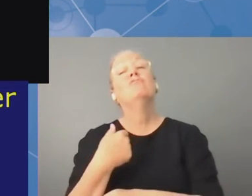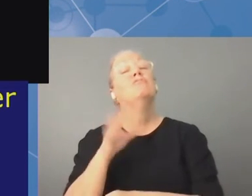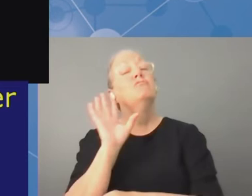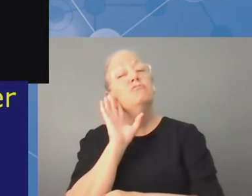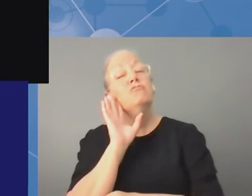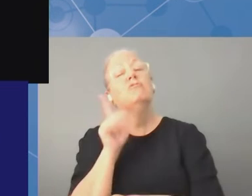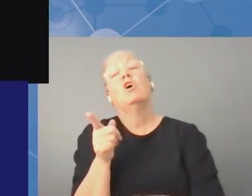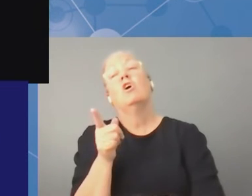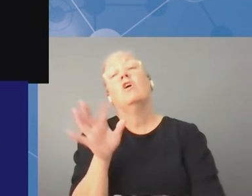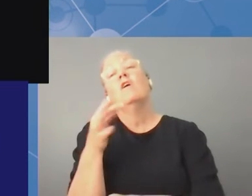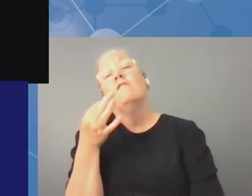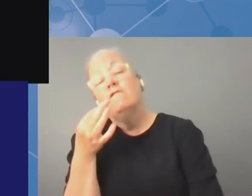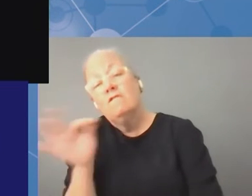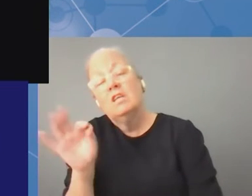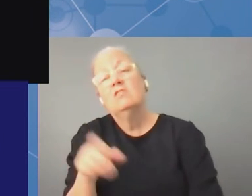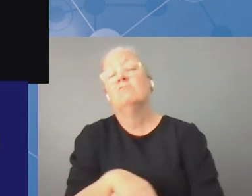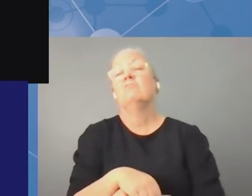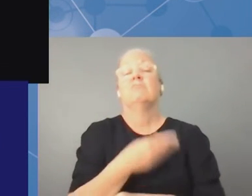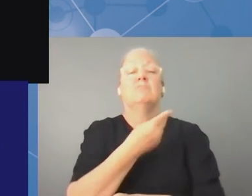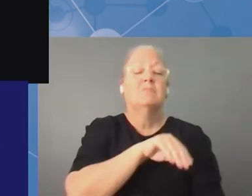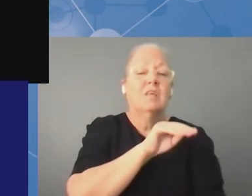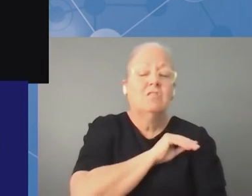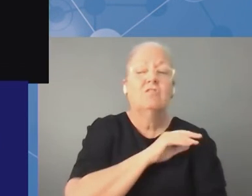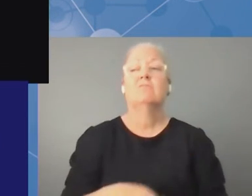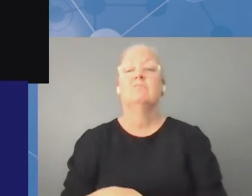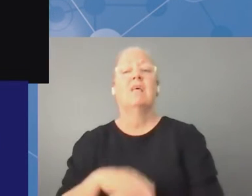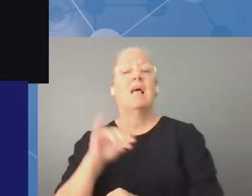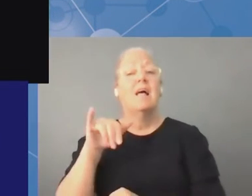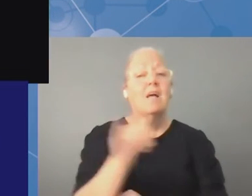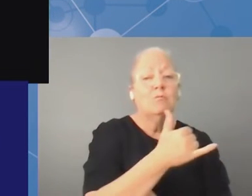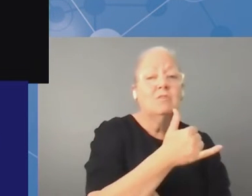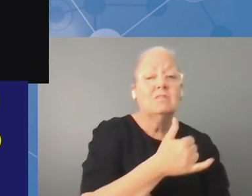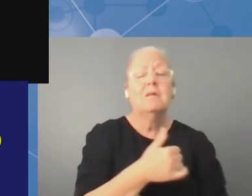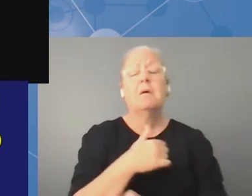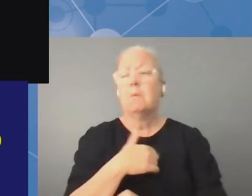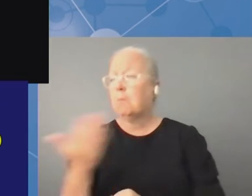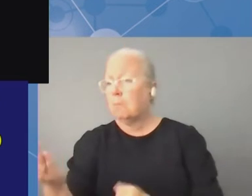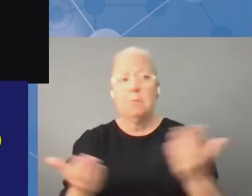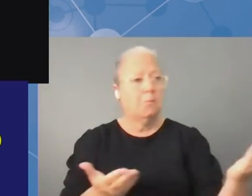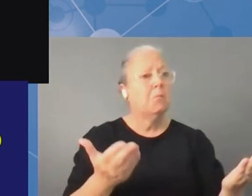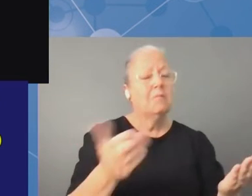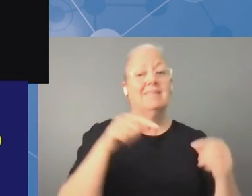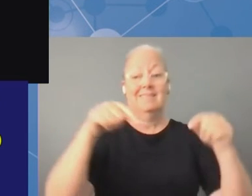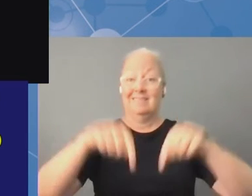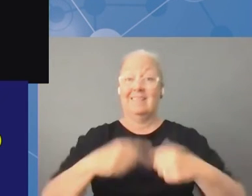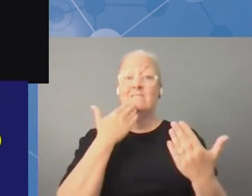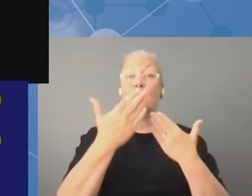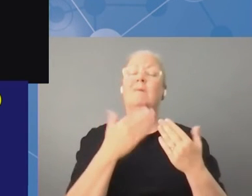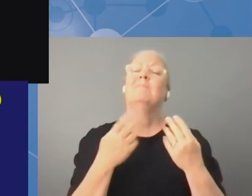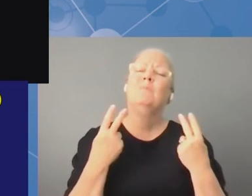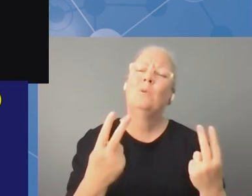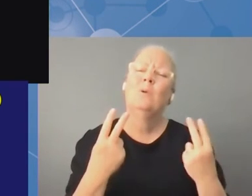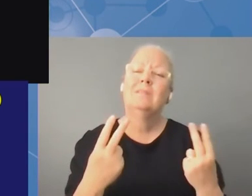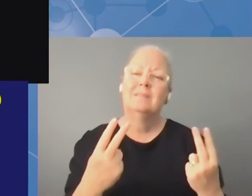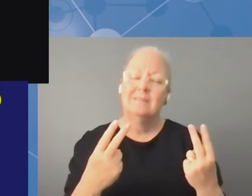английски, французски, испански. Это показало богатство этого форума и укрепление инклюзивности